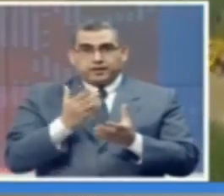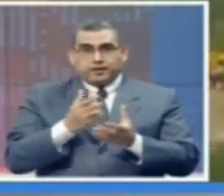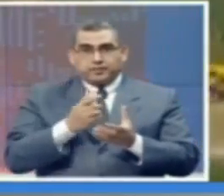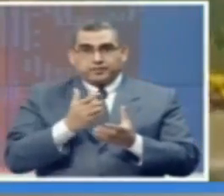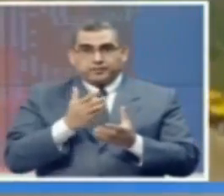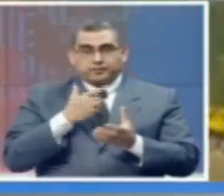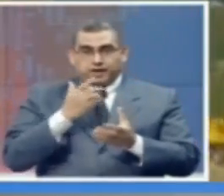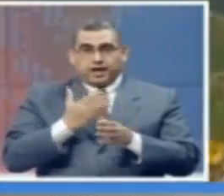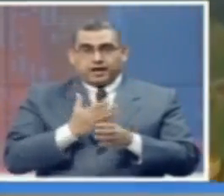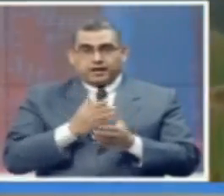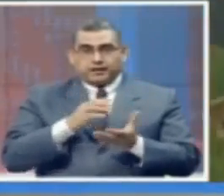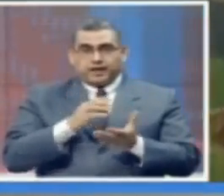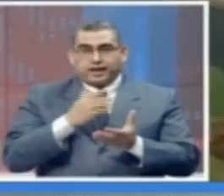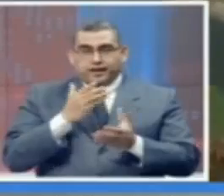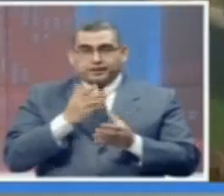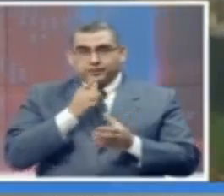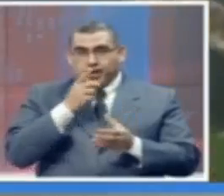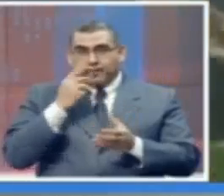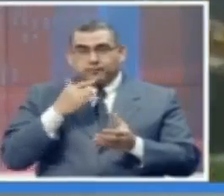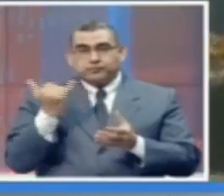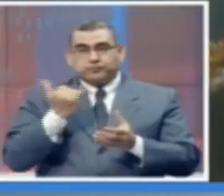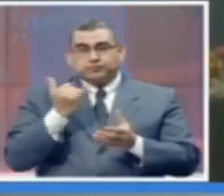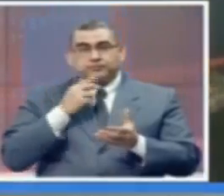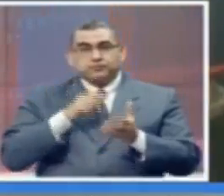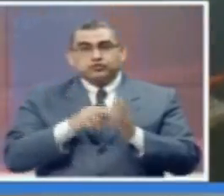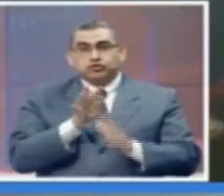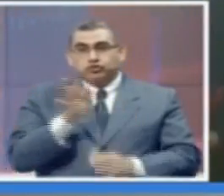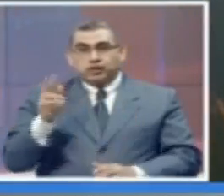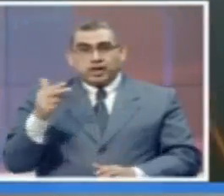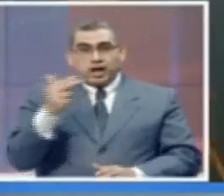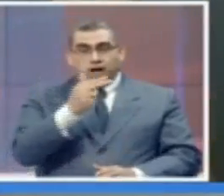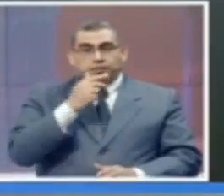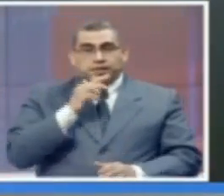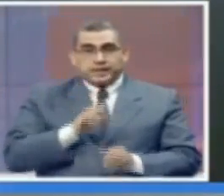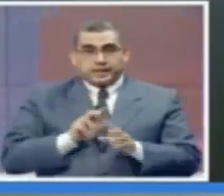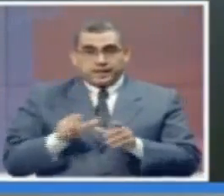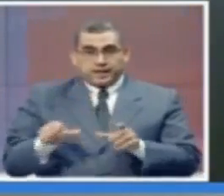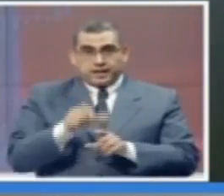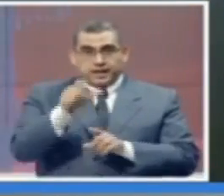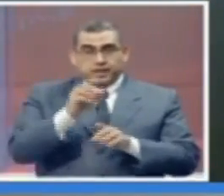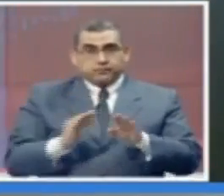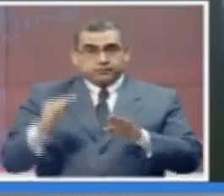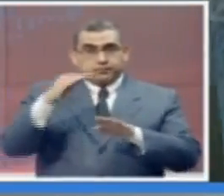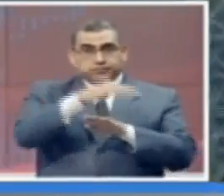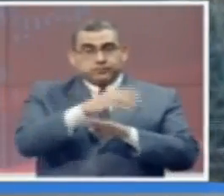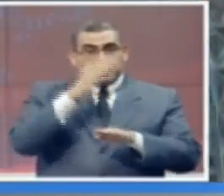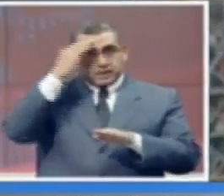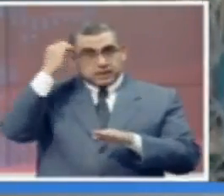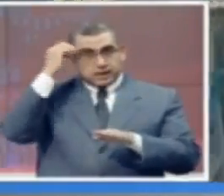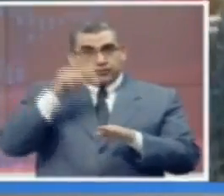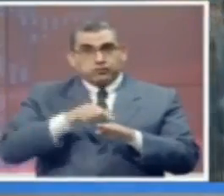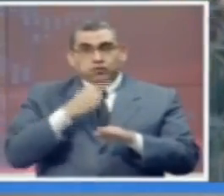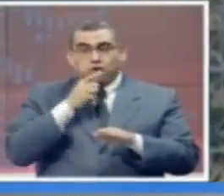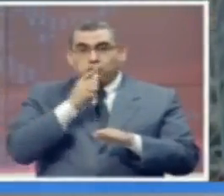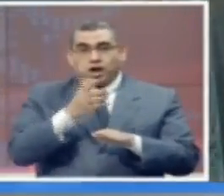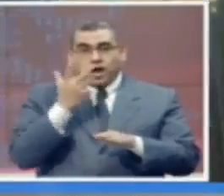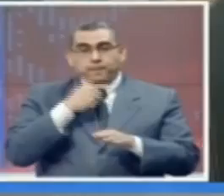تنفيذها تربط شبكات الطرق شرق وغرب النيل على طول محافظة الصعيد بكلفة